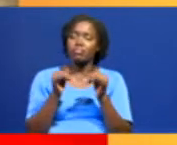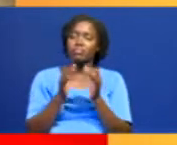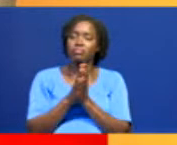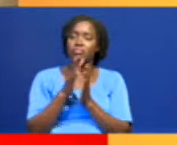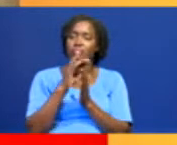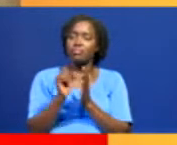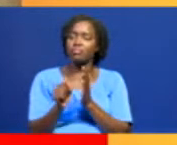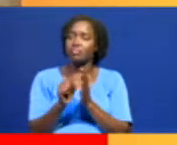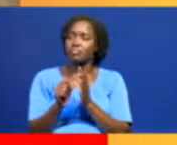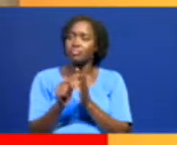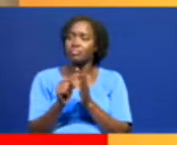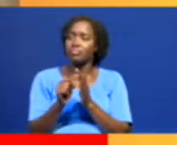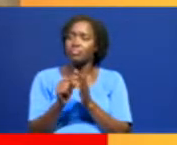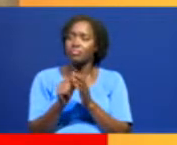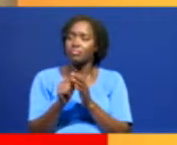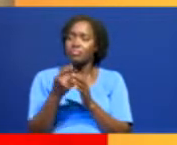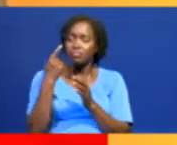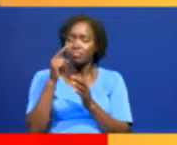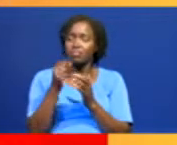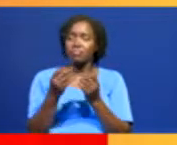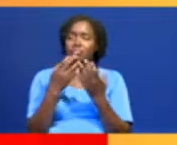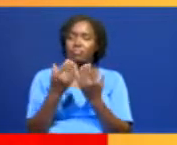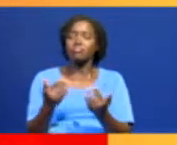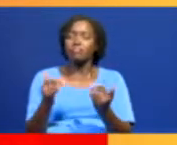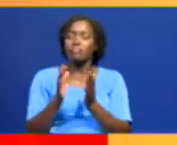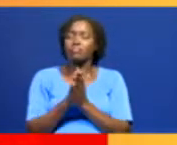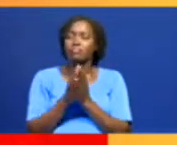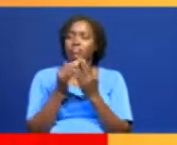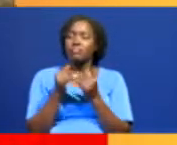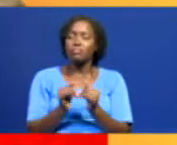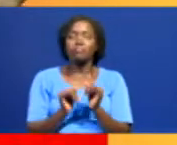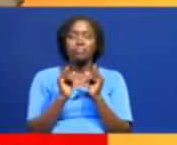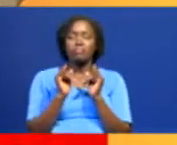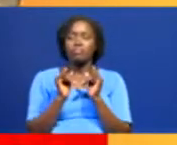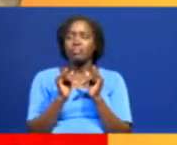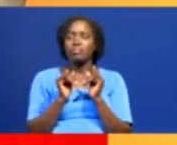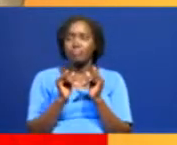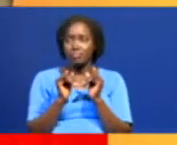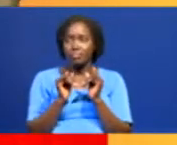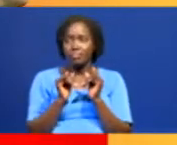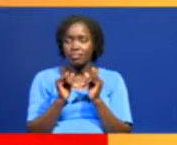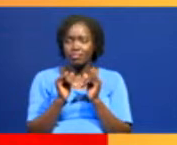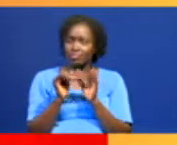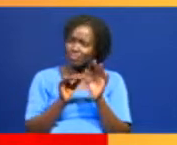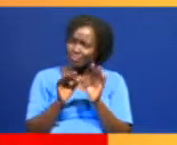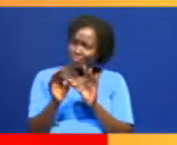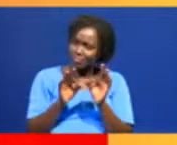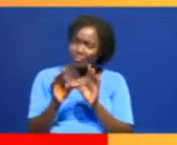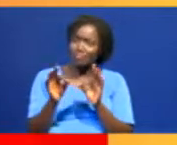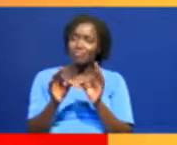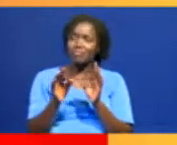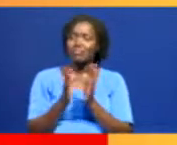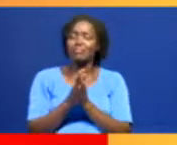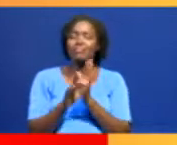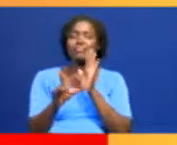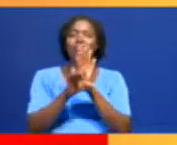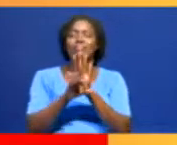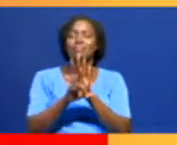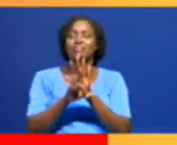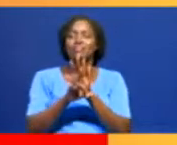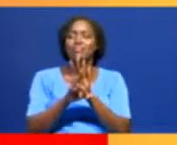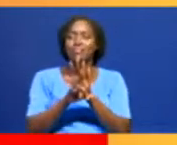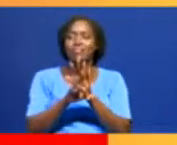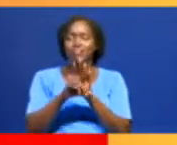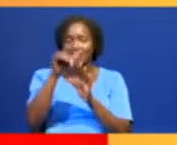kwamba kwa mambo mengi imejaribu sana. Kupambana pia na kufuata sheria, hii serikali